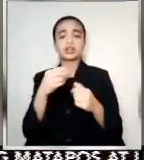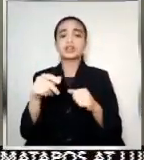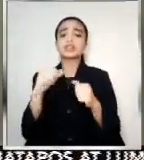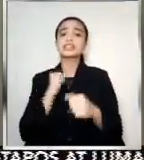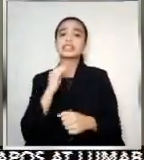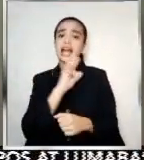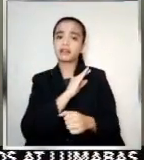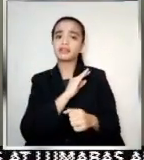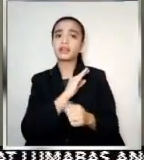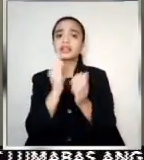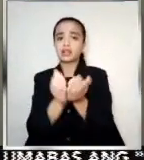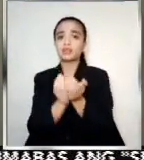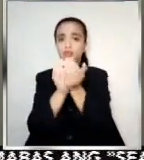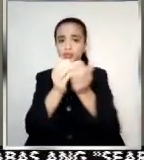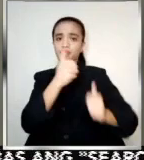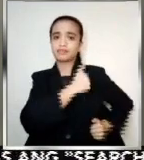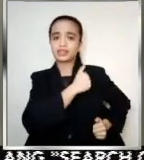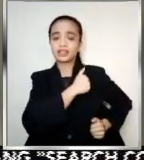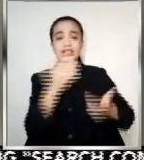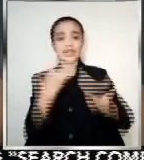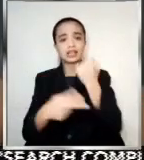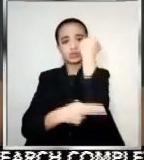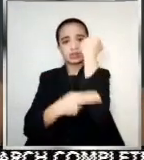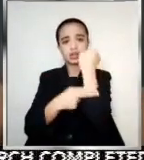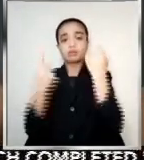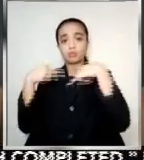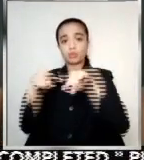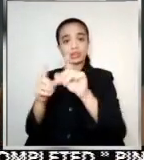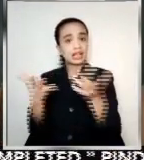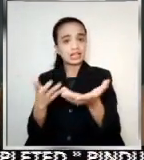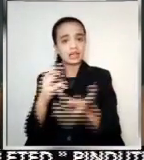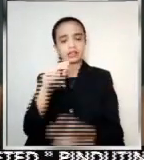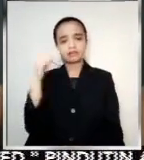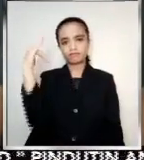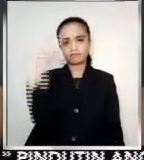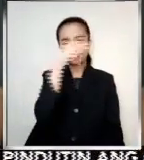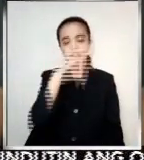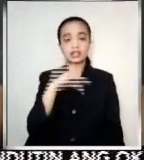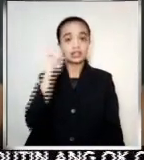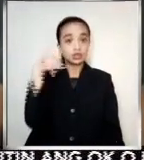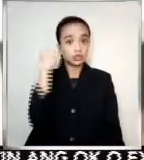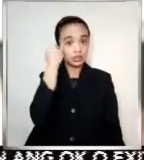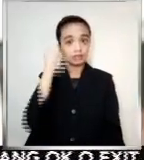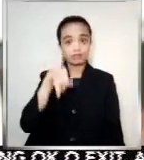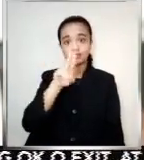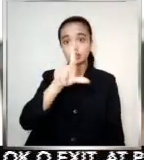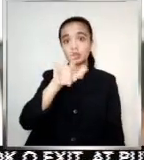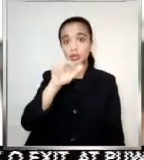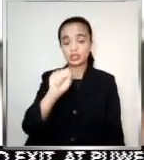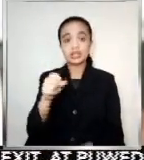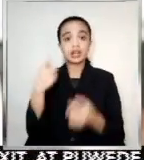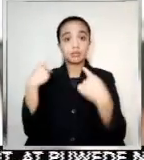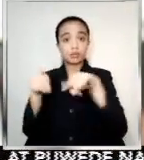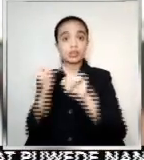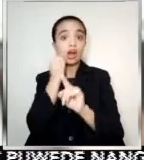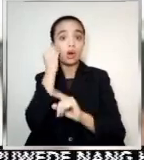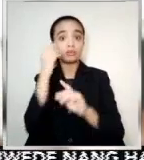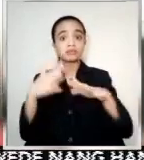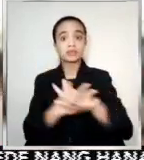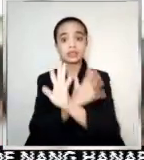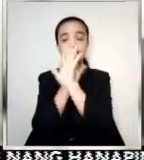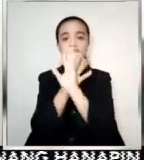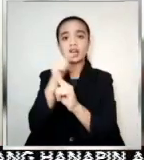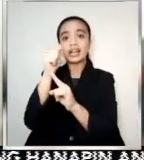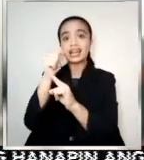OWA mula sa mga hotel papuntang airport. Si Julius Lido na pauwi na sa Davao City, a 23 pa ng Abril dumating sa